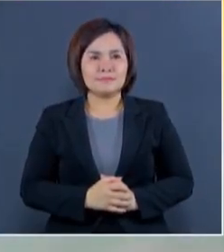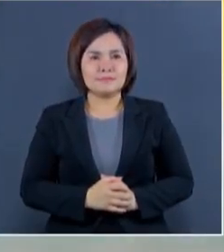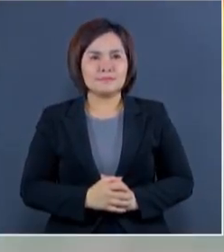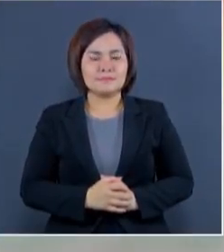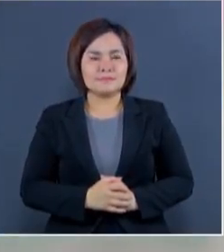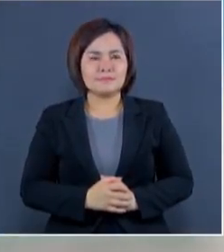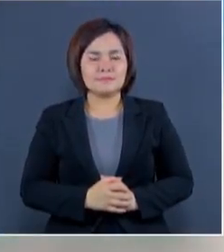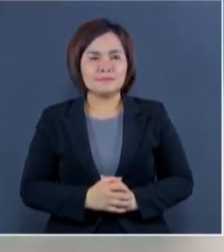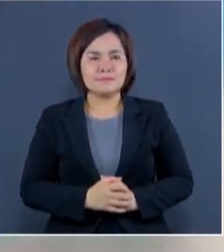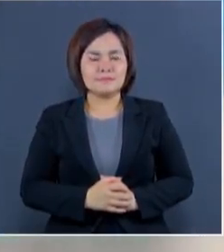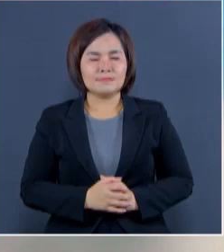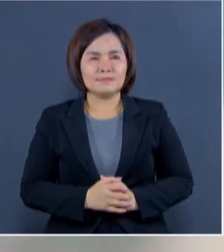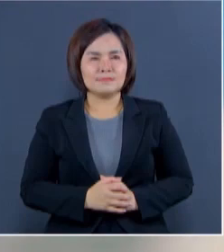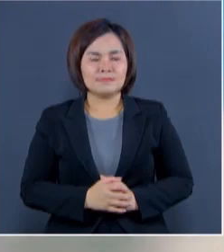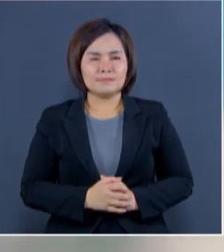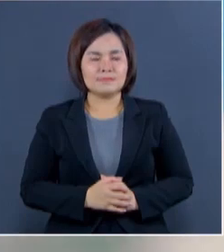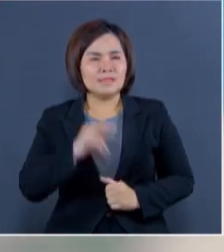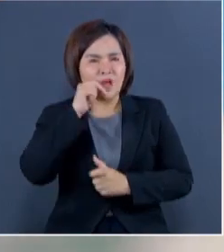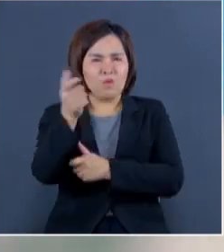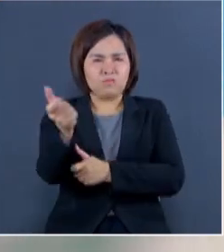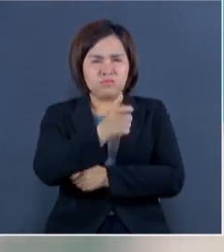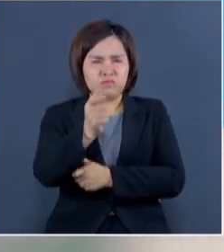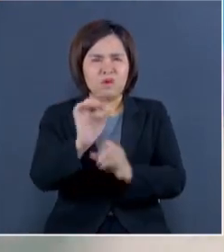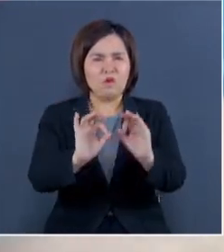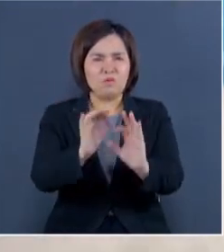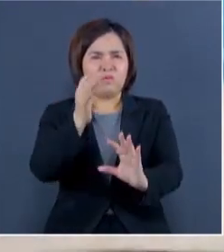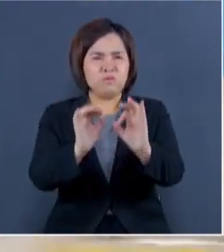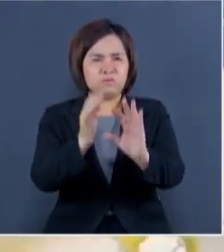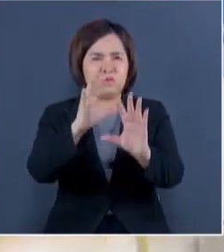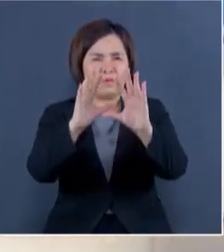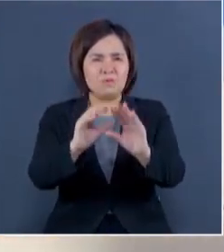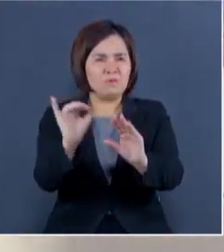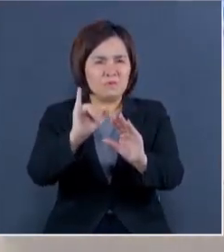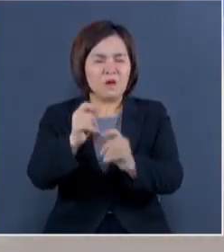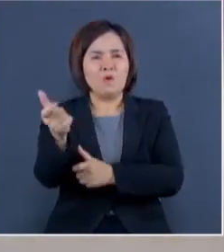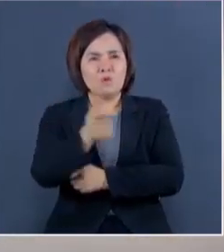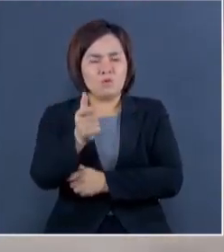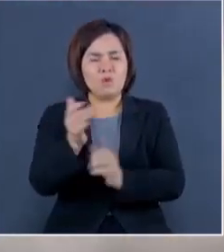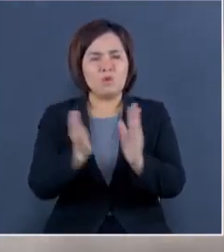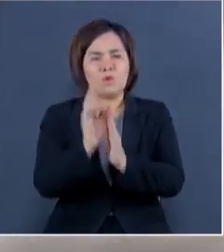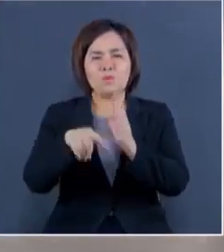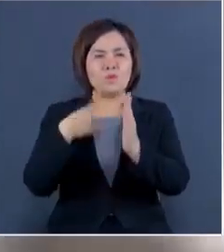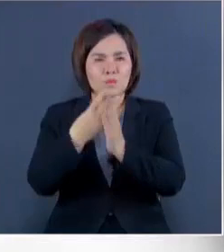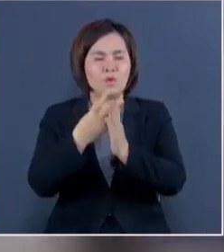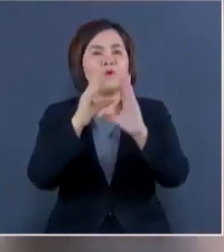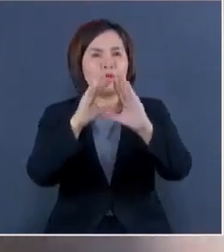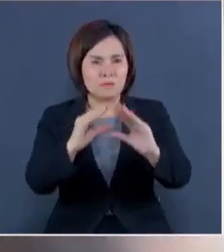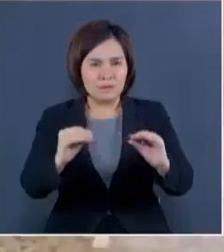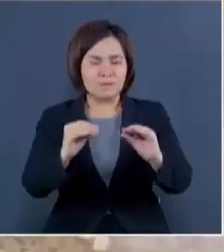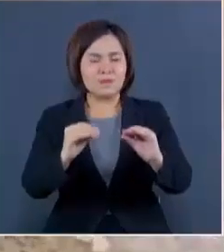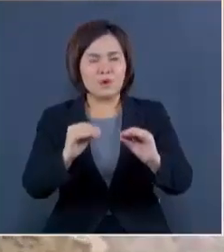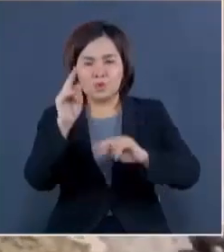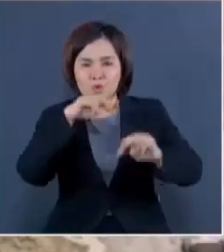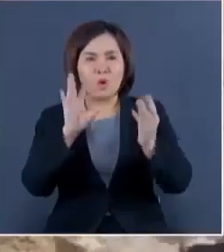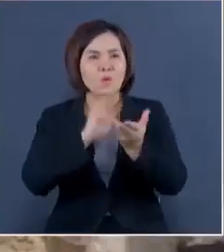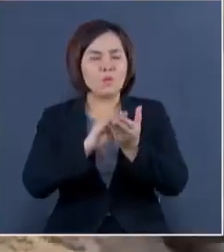เนี่ยฮะขณะที่ฉีดน้ำไฟก็ยังลุกควันก็ยังพวยพุ่งออกมาซึ่งเบื้องต้นจากเหตุการณ์นี้ไม่มีผู้ได้รับบาดเจ็